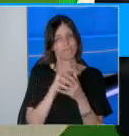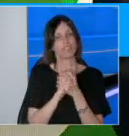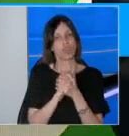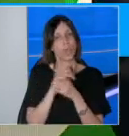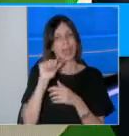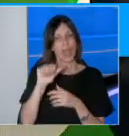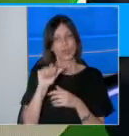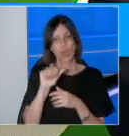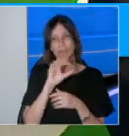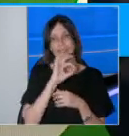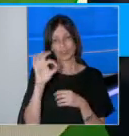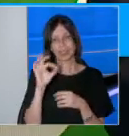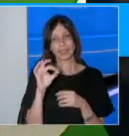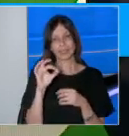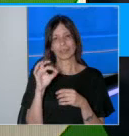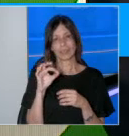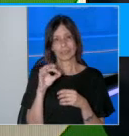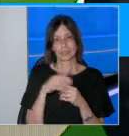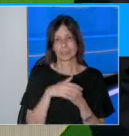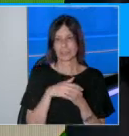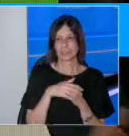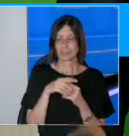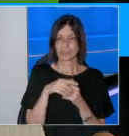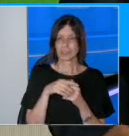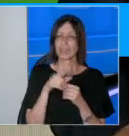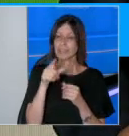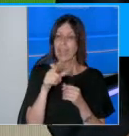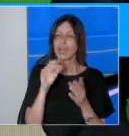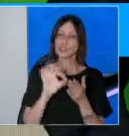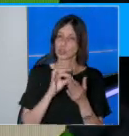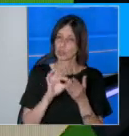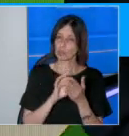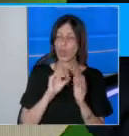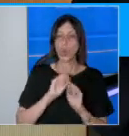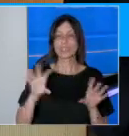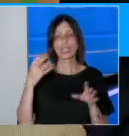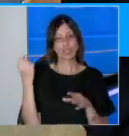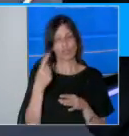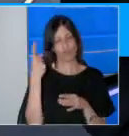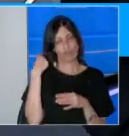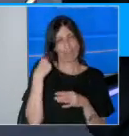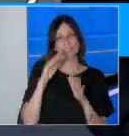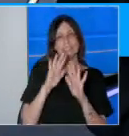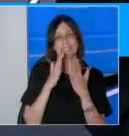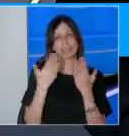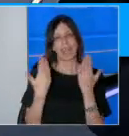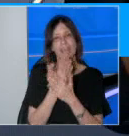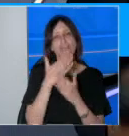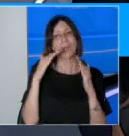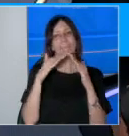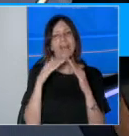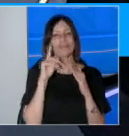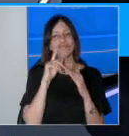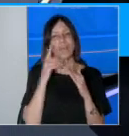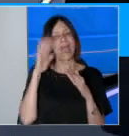שלום, ארנון, מצוין, הנה אתה איתנו. אתה כמובן סופר, הוצאת השבוע, שבוע שעבר ספר חדש, הבית שמו,